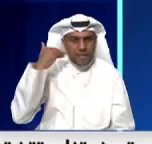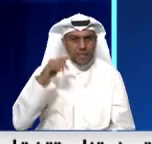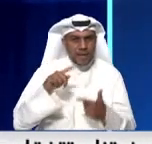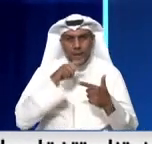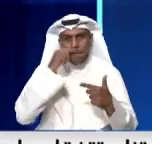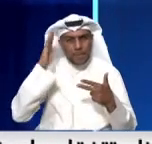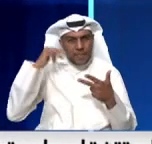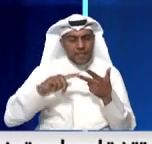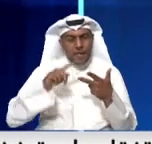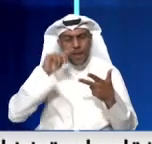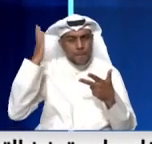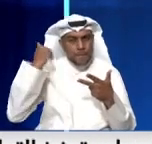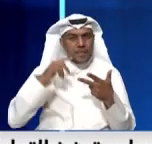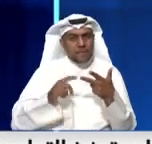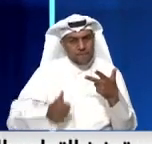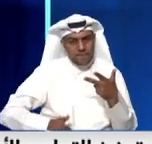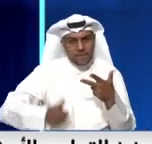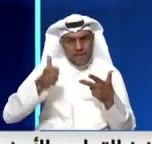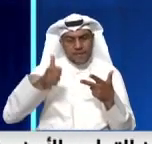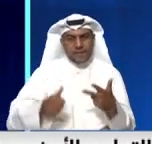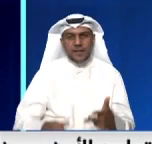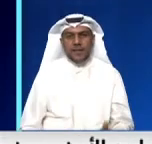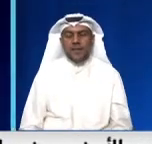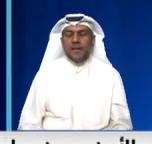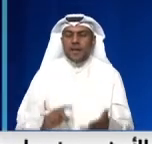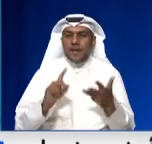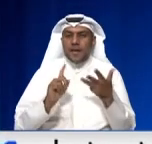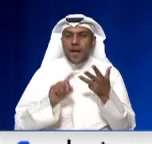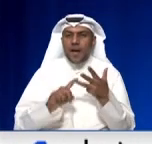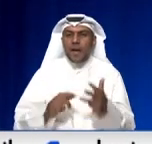روان البلهان البرونزية باللعبة ذاتها،